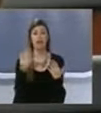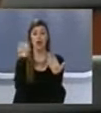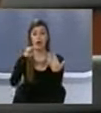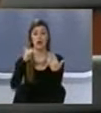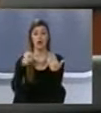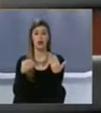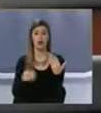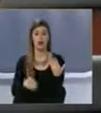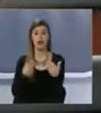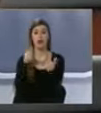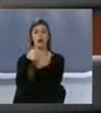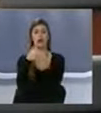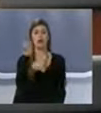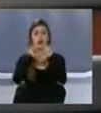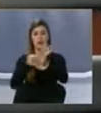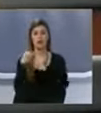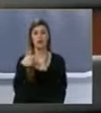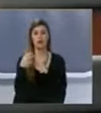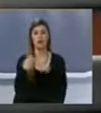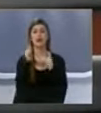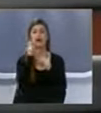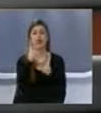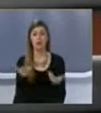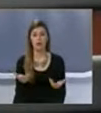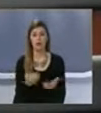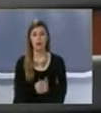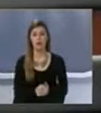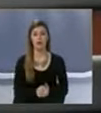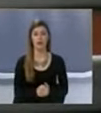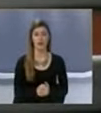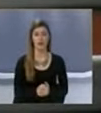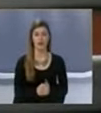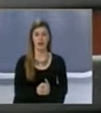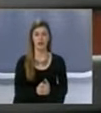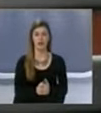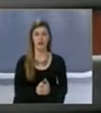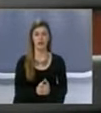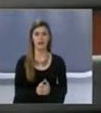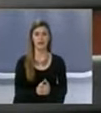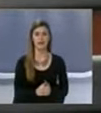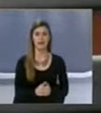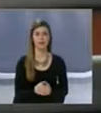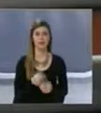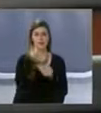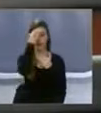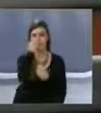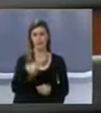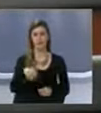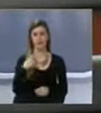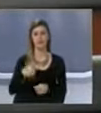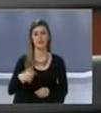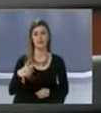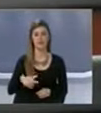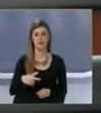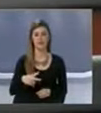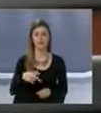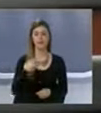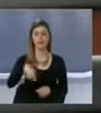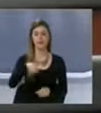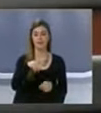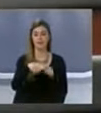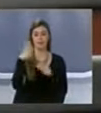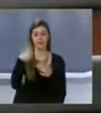këto renovime dhe ku do të bëhen këto renovime. Të nderuar qytetarë të Republikës së Kosovës, në krahasim me projekt buxhetin e